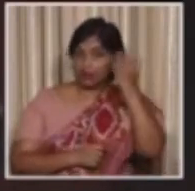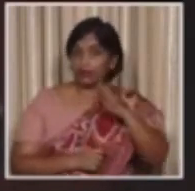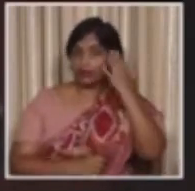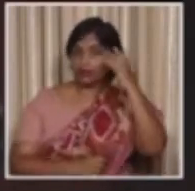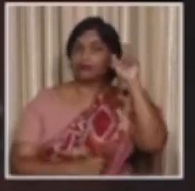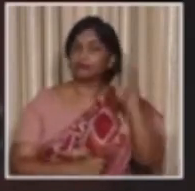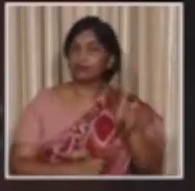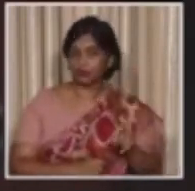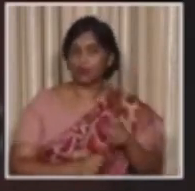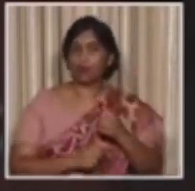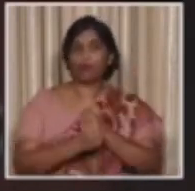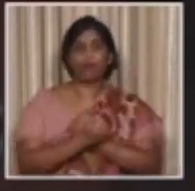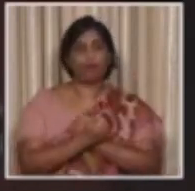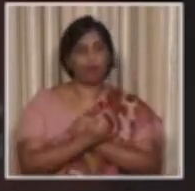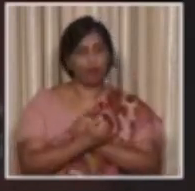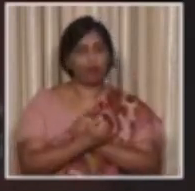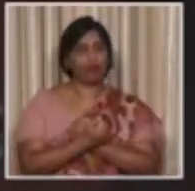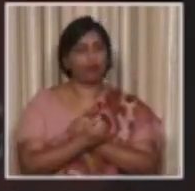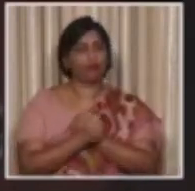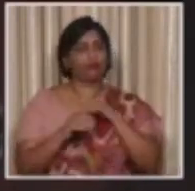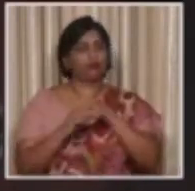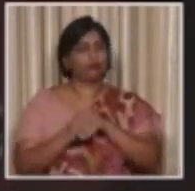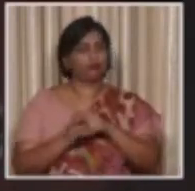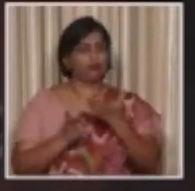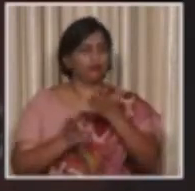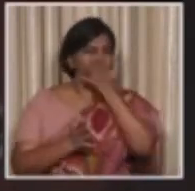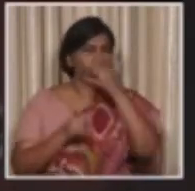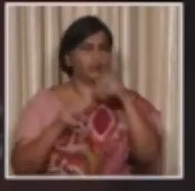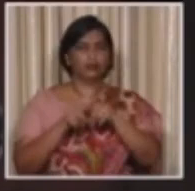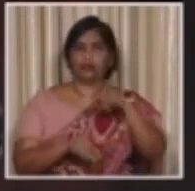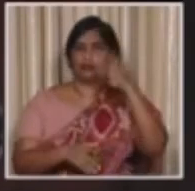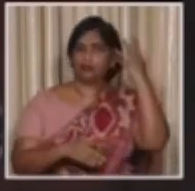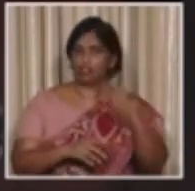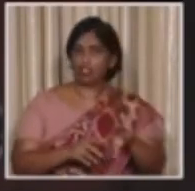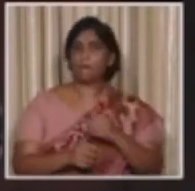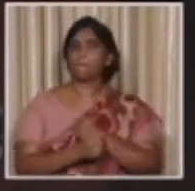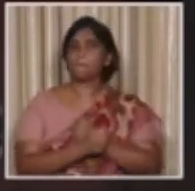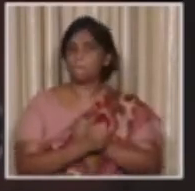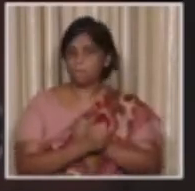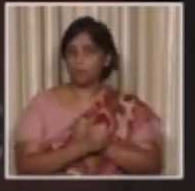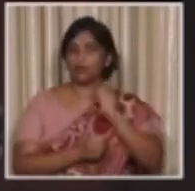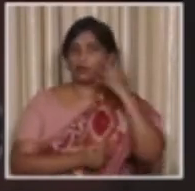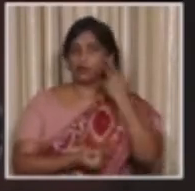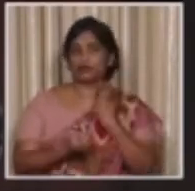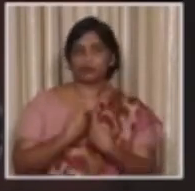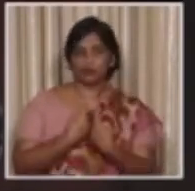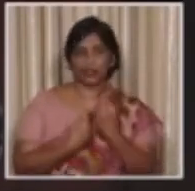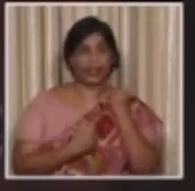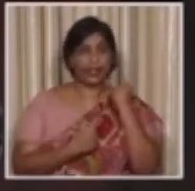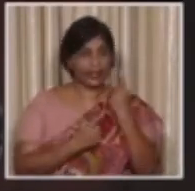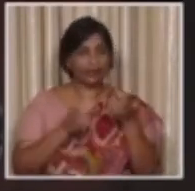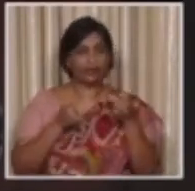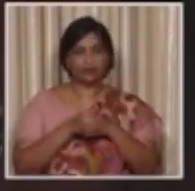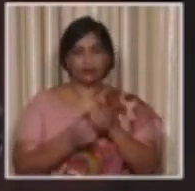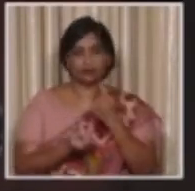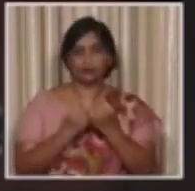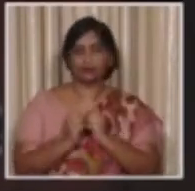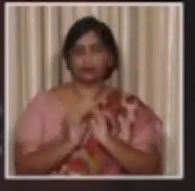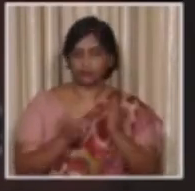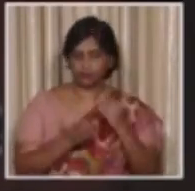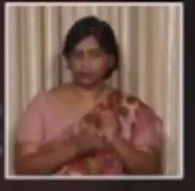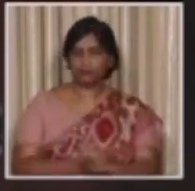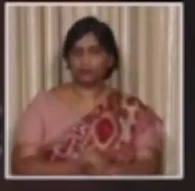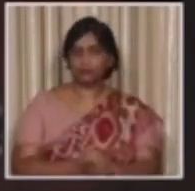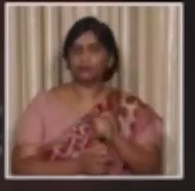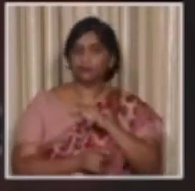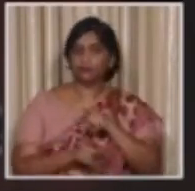කාන්තාව පොලිස් අත්අඩංගු විදී අබිරහස් ලෙස මිය යෑම සම්බන්ධයෙන් පොලිස් විශේෂ විමර්ශන ඒකකයේ මගින් පරීක්ෂණයක් ආරම්භ කරා.